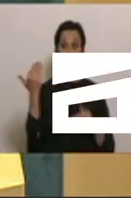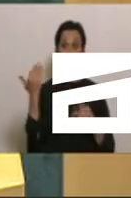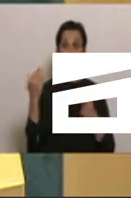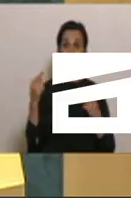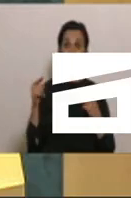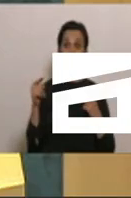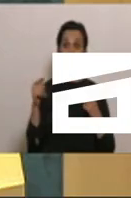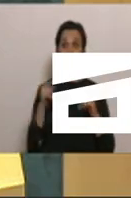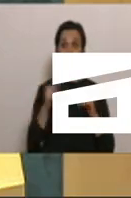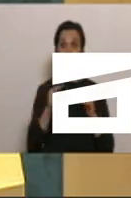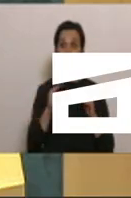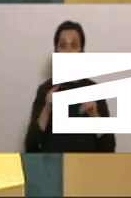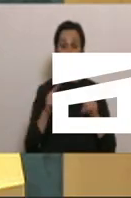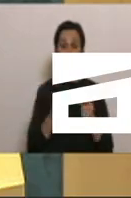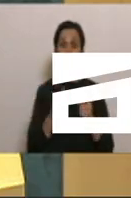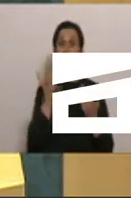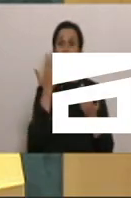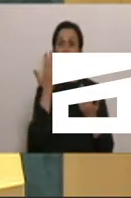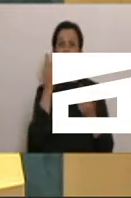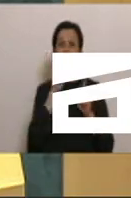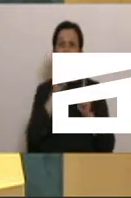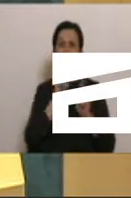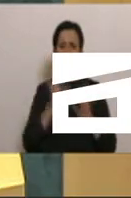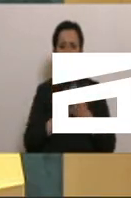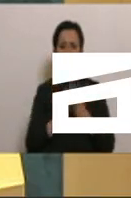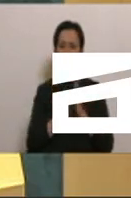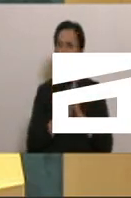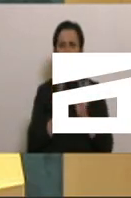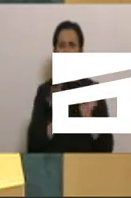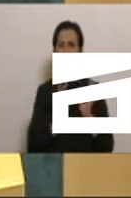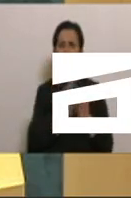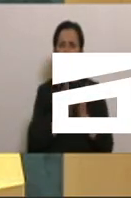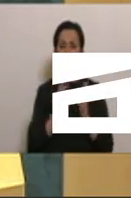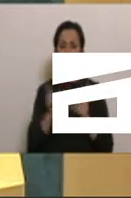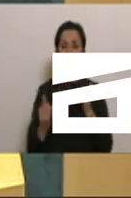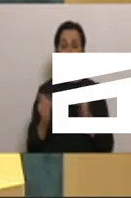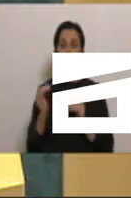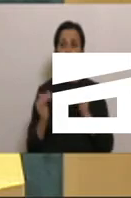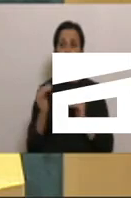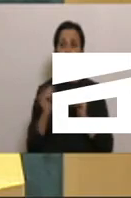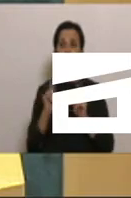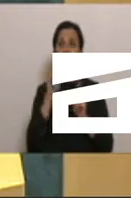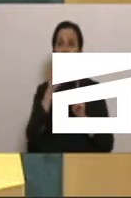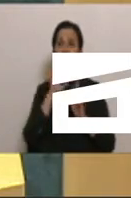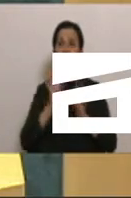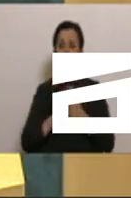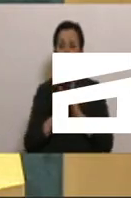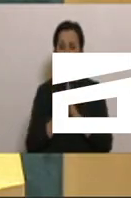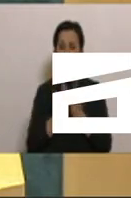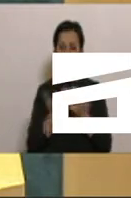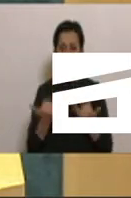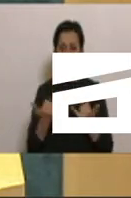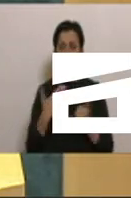დასაჭერად გადადებულის დისკომფორტი საერთოდ არაფერი არ არის იმასთან შედარებით, თუ რა დისკომფორტს განიცდის დღეს